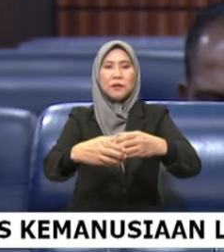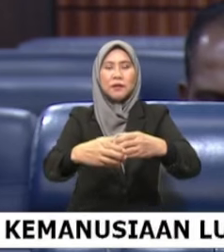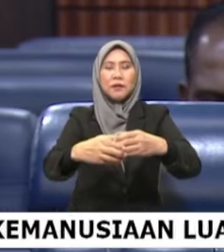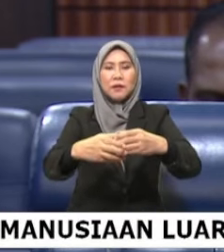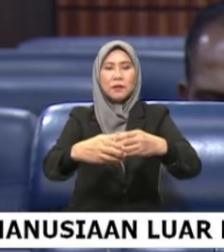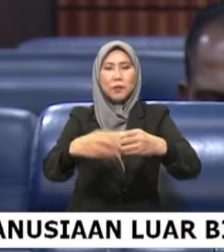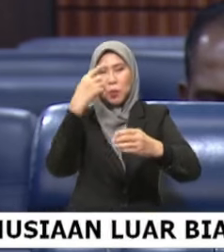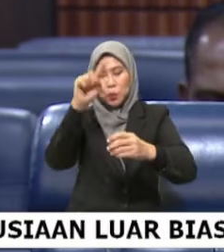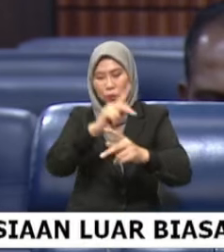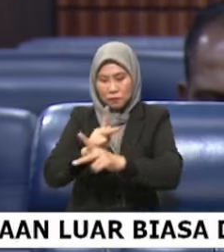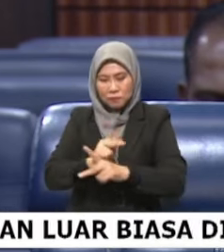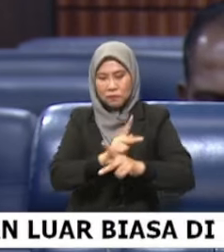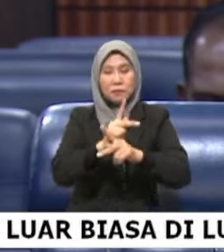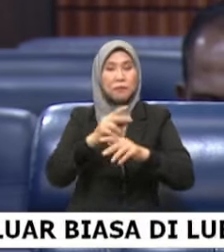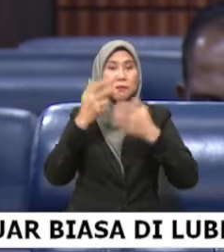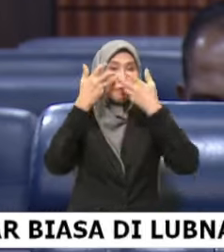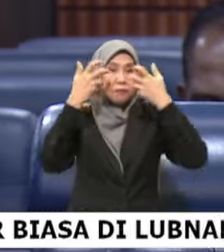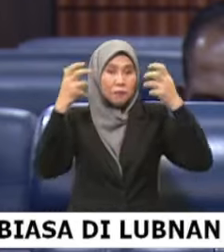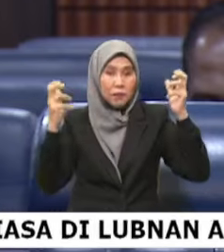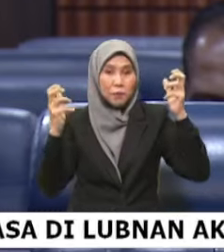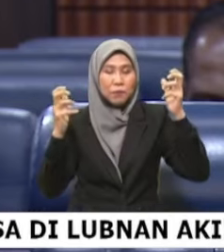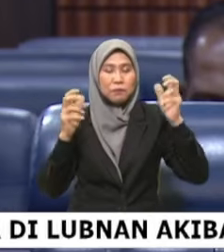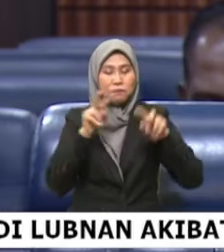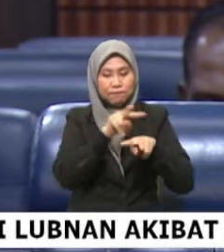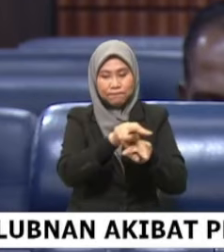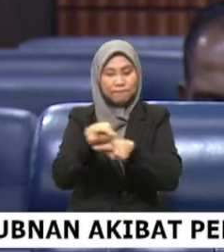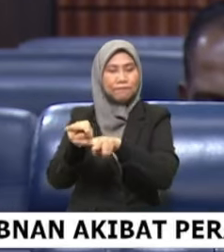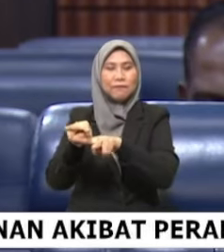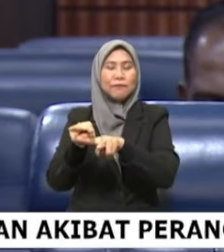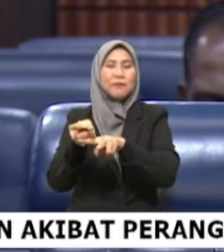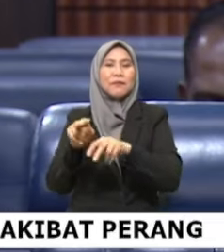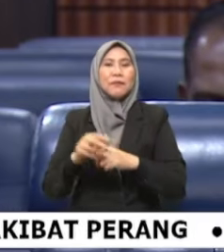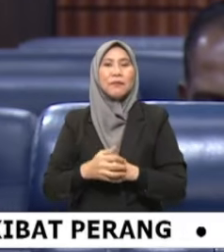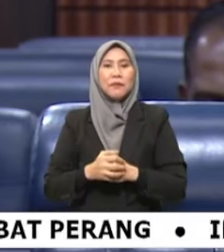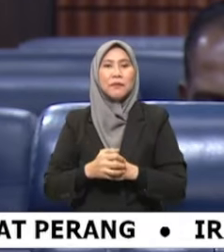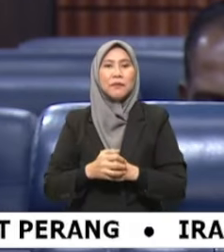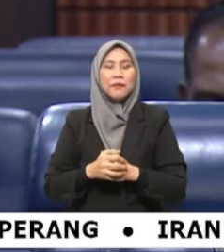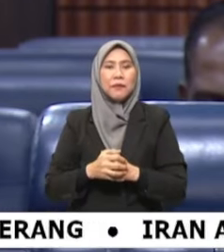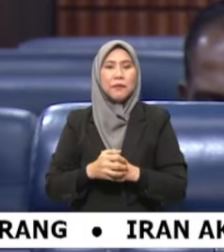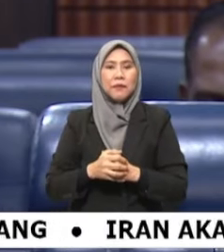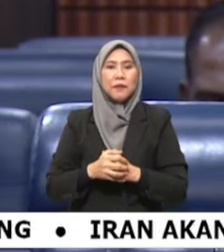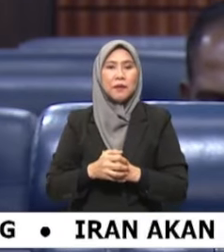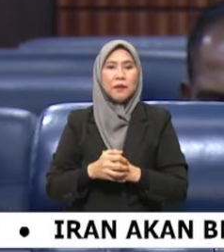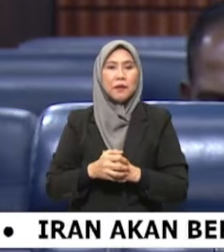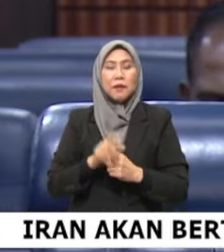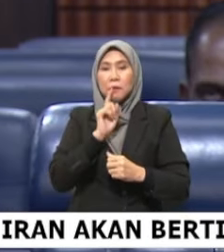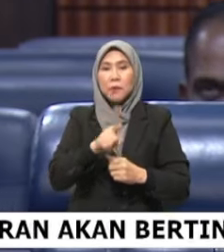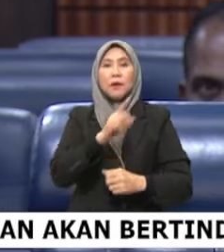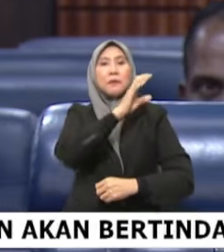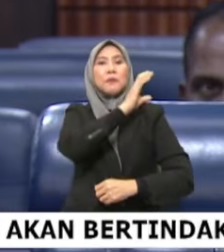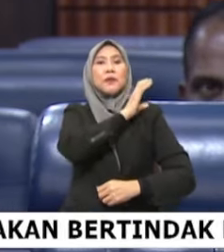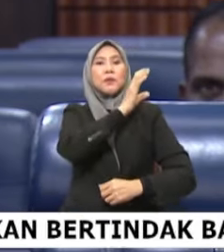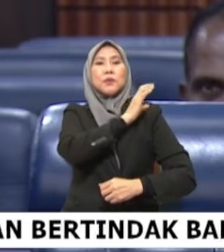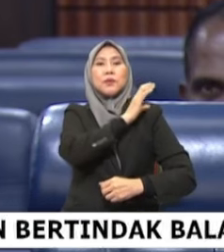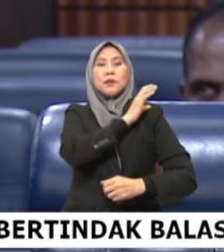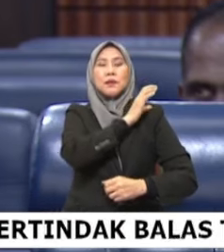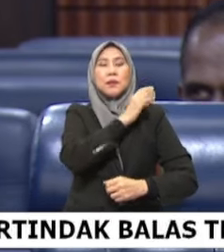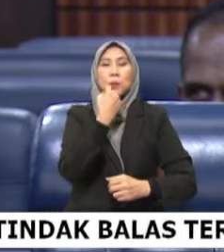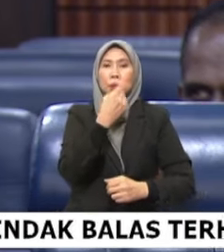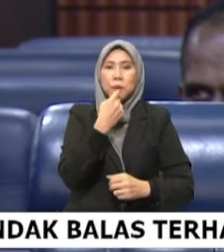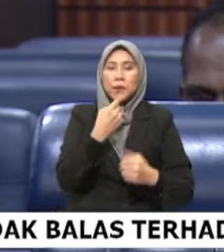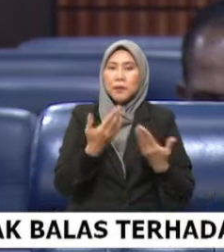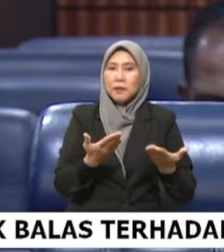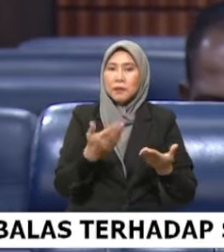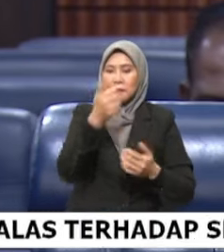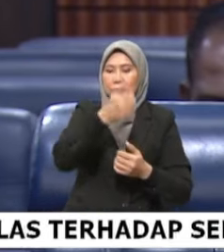Malaya, National Tiger Conservation Task Force, NITTF, yang diperkursikan oleh kepimpinan